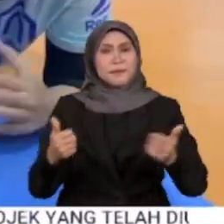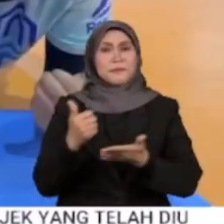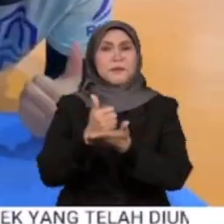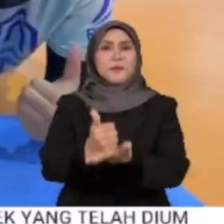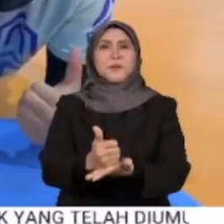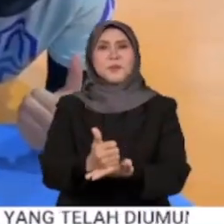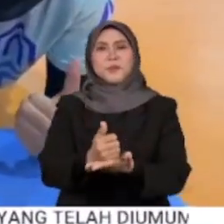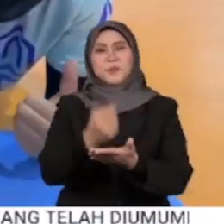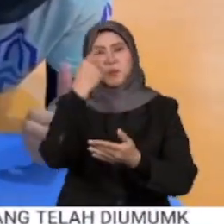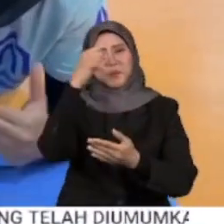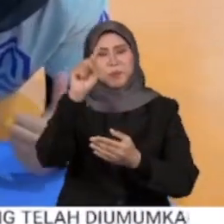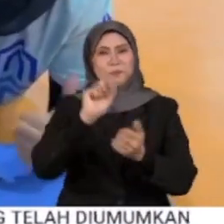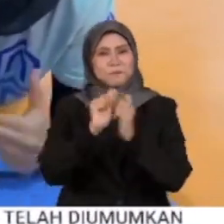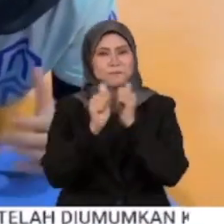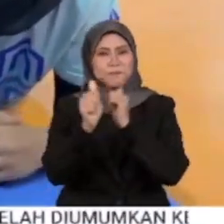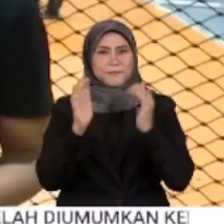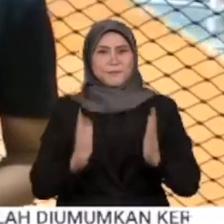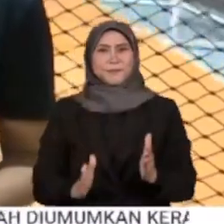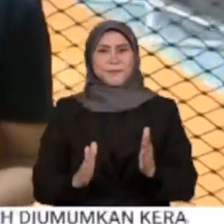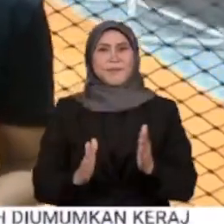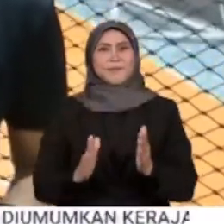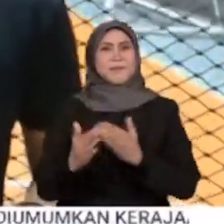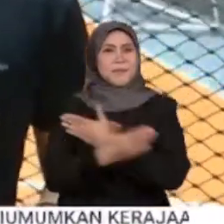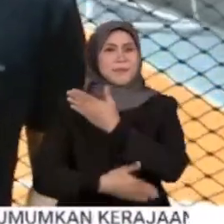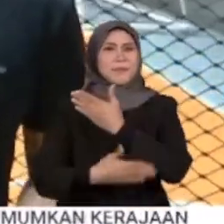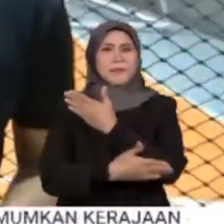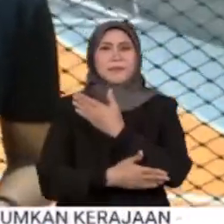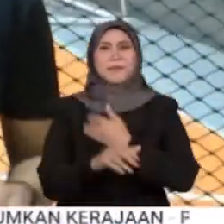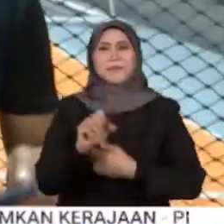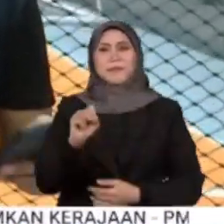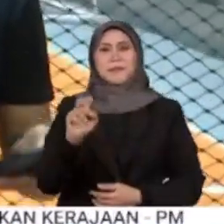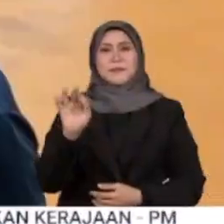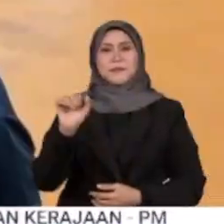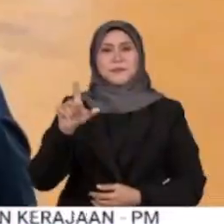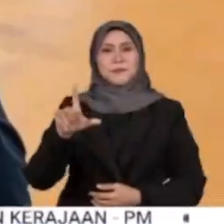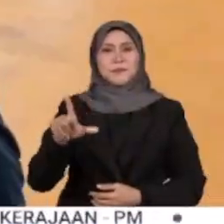membantu usaha melahirkan atlet negara. Laporan Saiful Airi Sabiron, RTN.